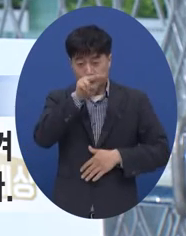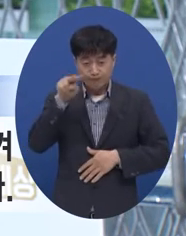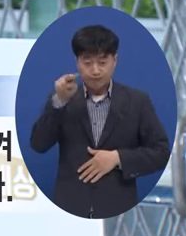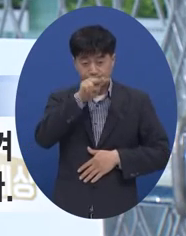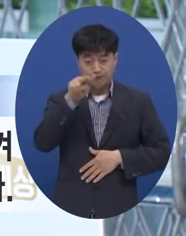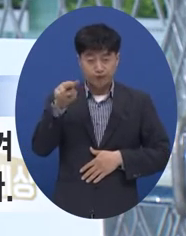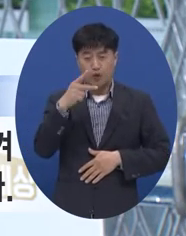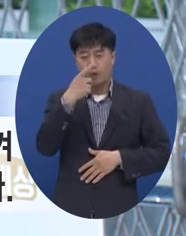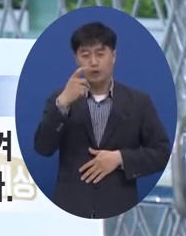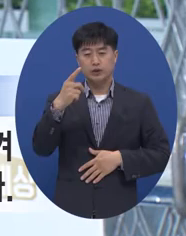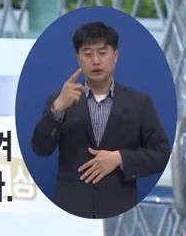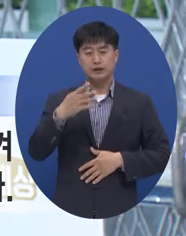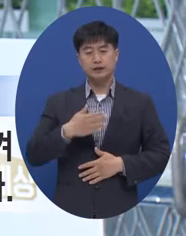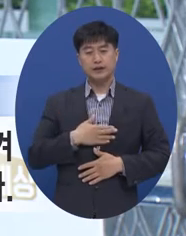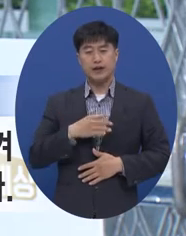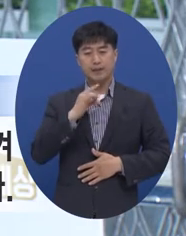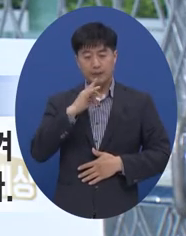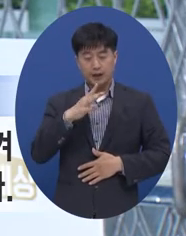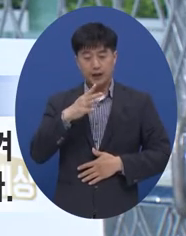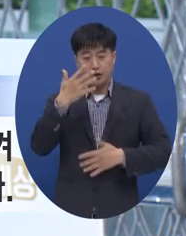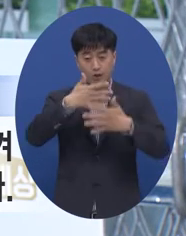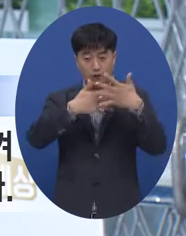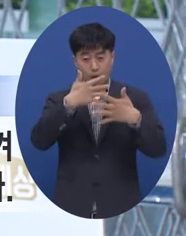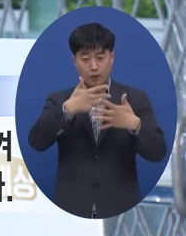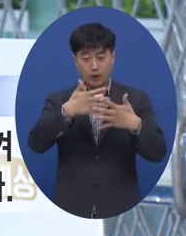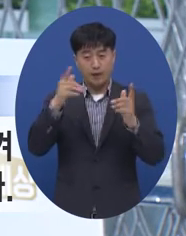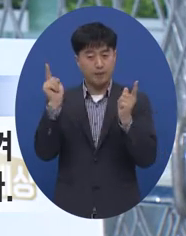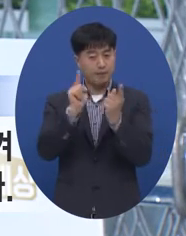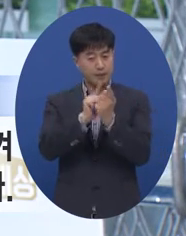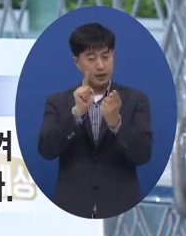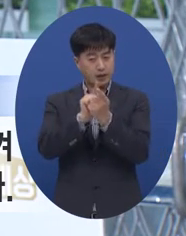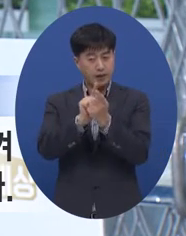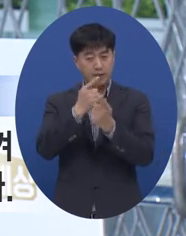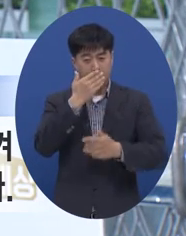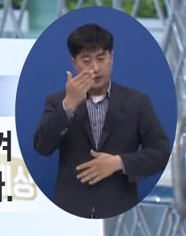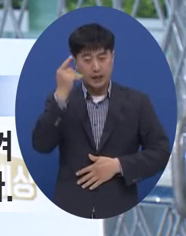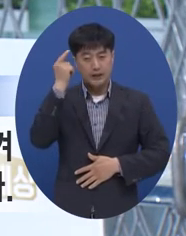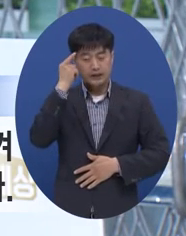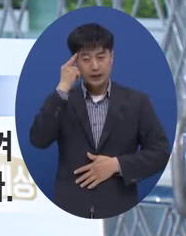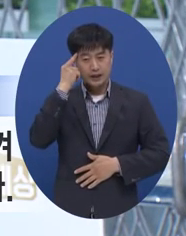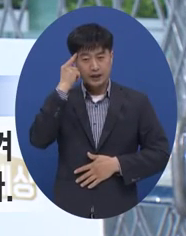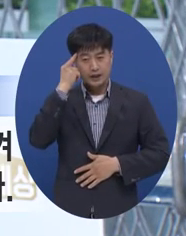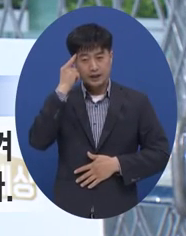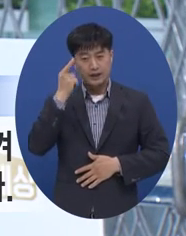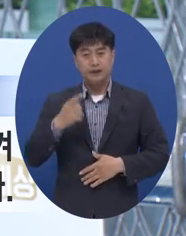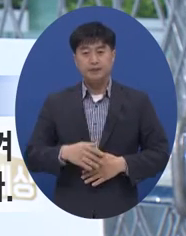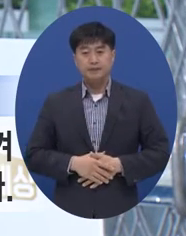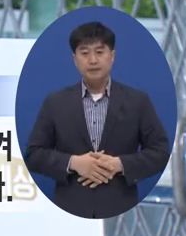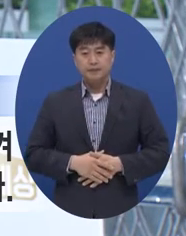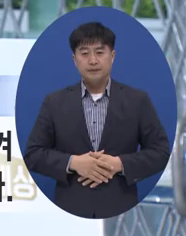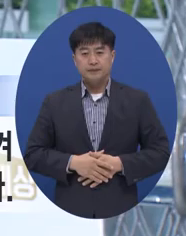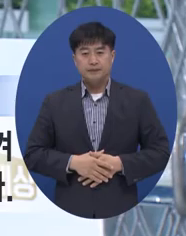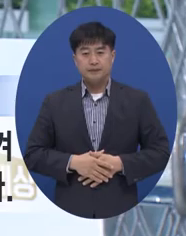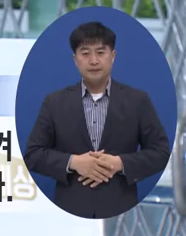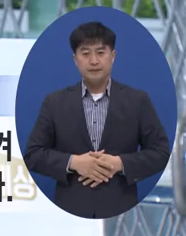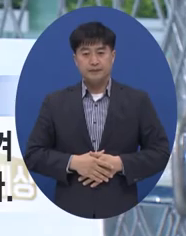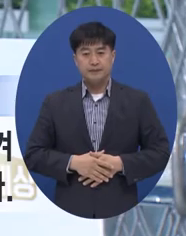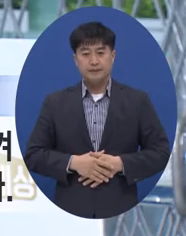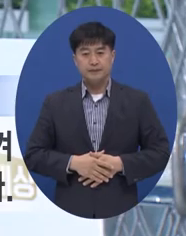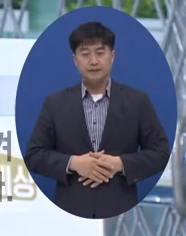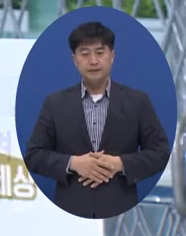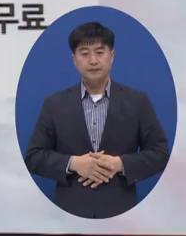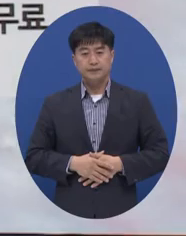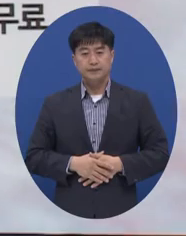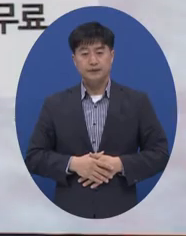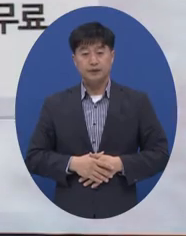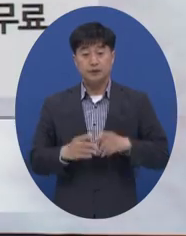꼼꼼히 눈여겨보시면 멋진 어떤 그런 나만의 다큐멘터리를 한편 건져갈 수 있지 않을까? 안나보실 수 있지 않을까? 그렇게